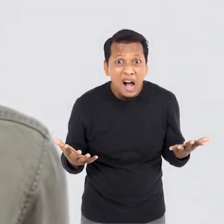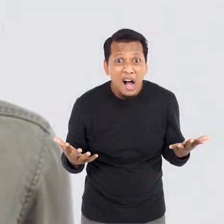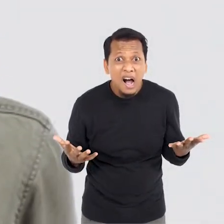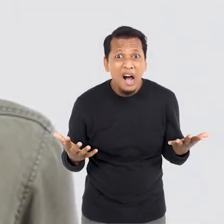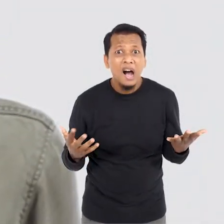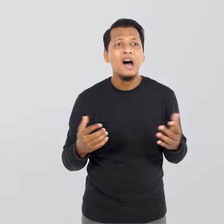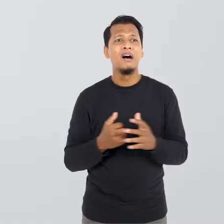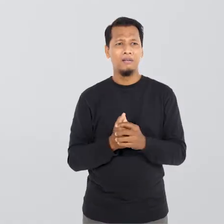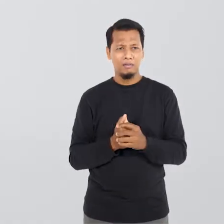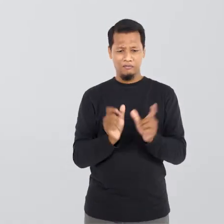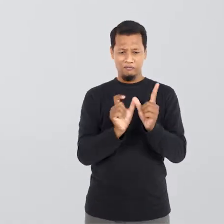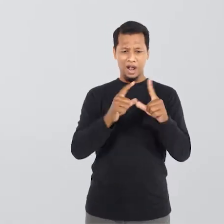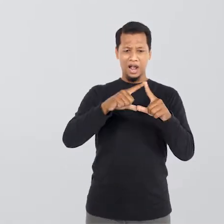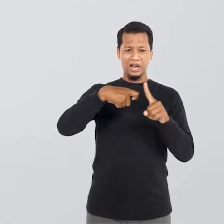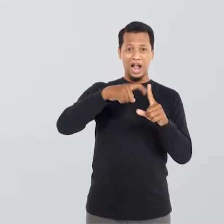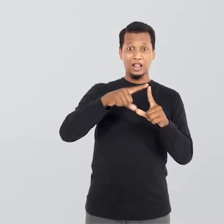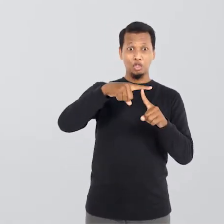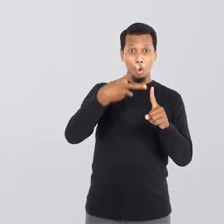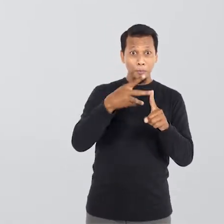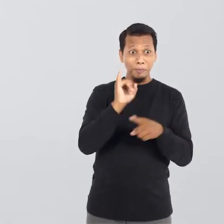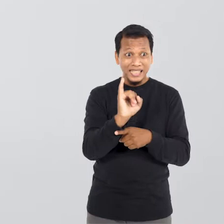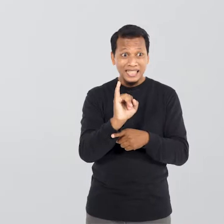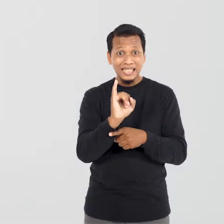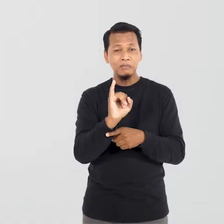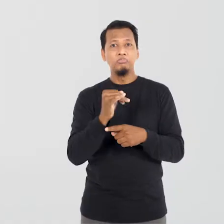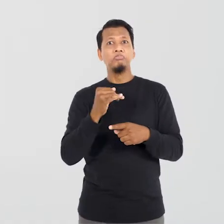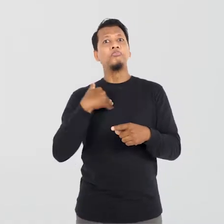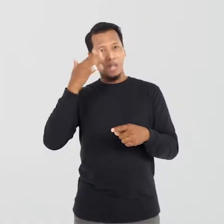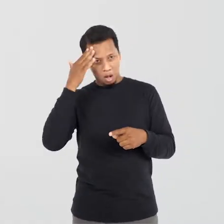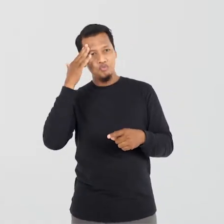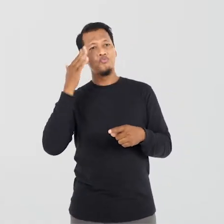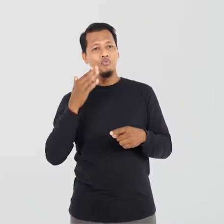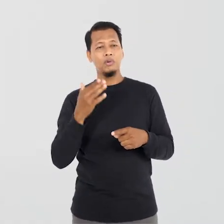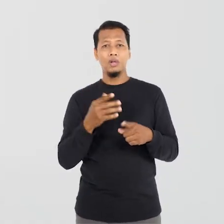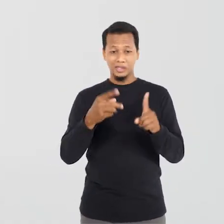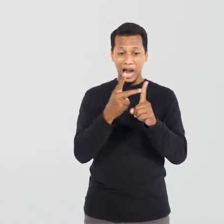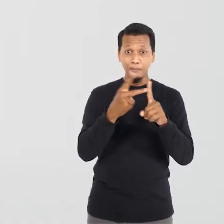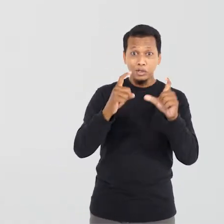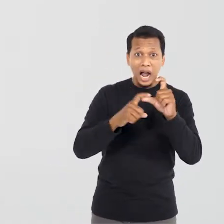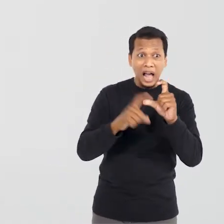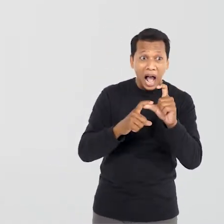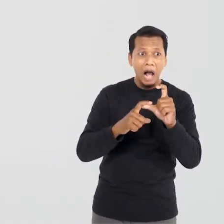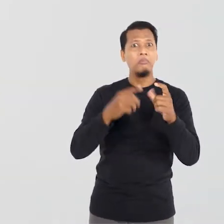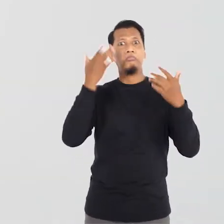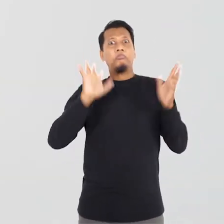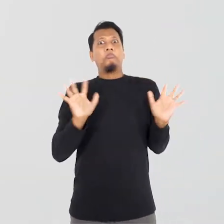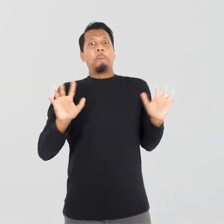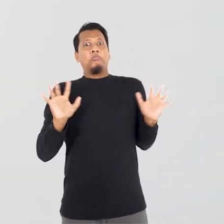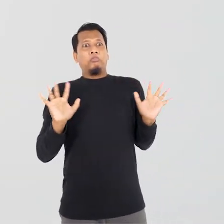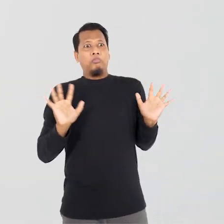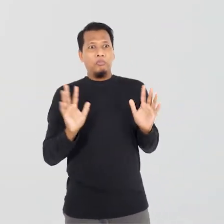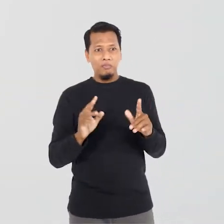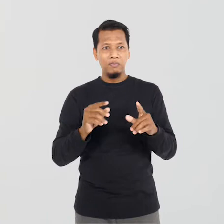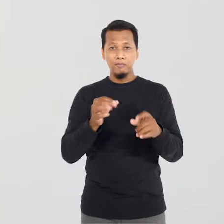Hah? Taman Nasional Wakatobi. Kok tahu? Taman Nasional Gunung Halimun Salak. Oh enggak. Taman